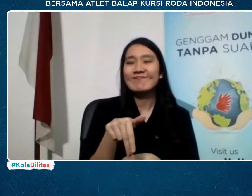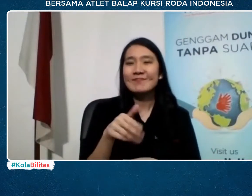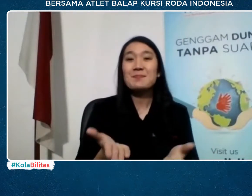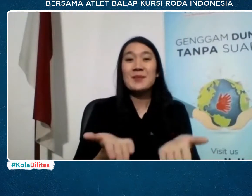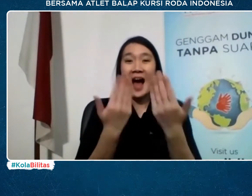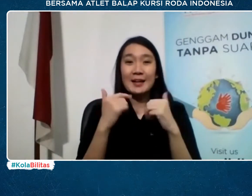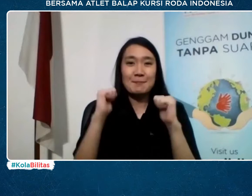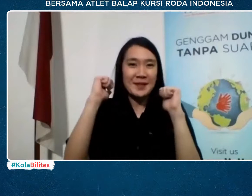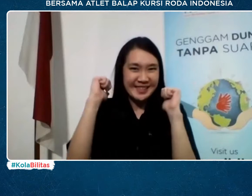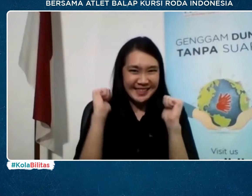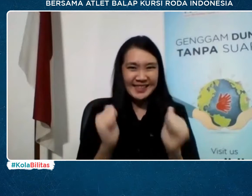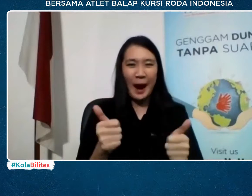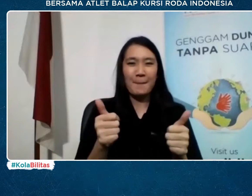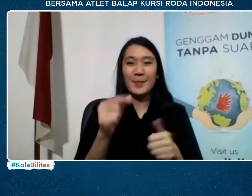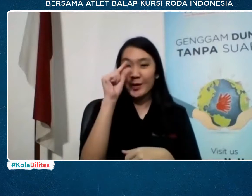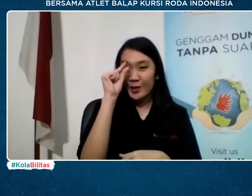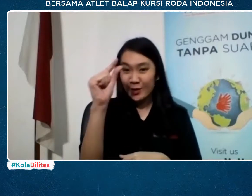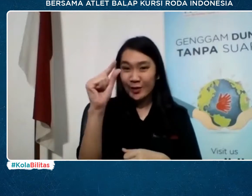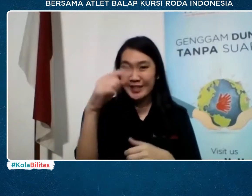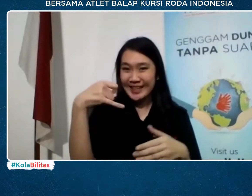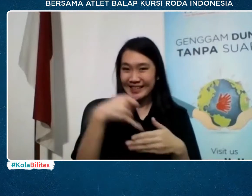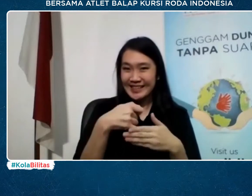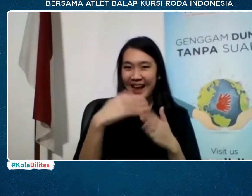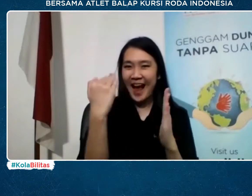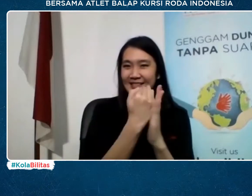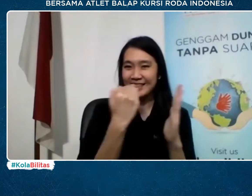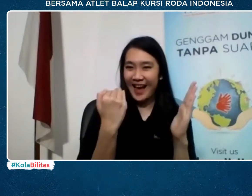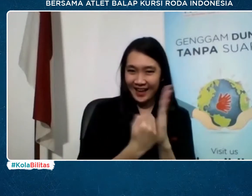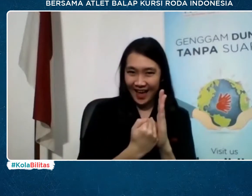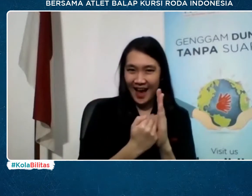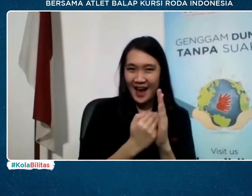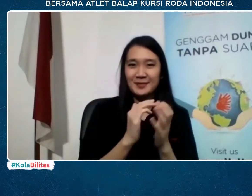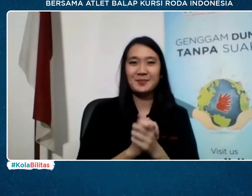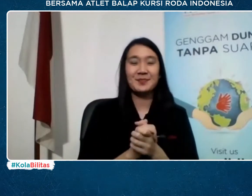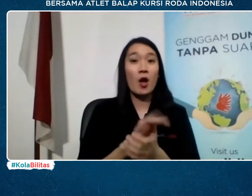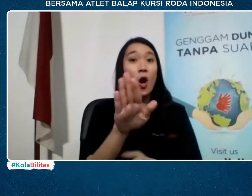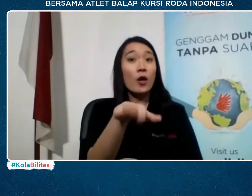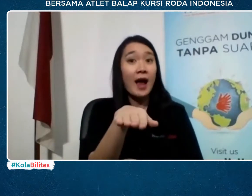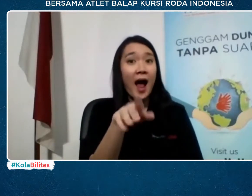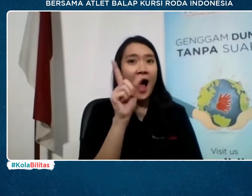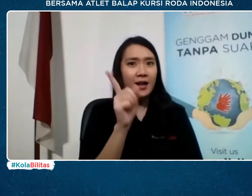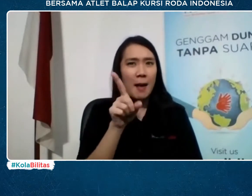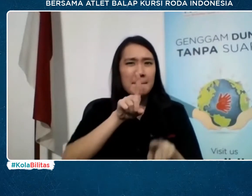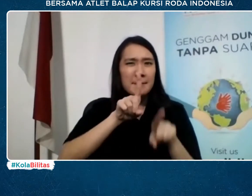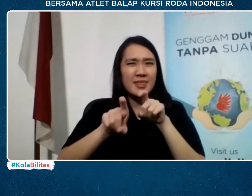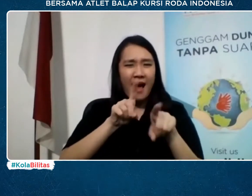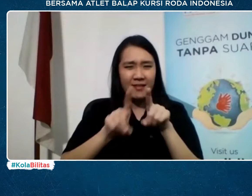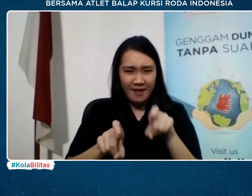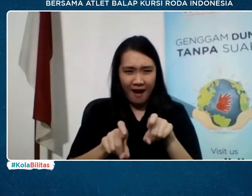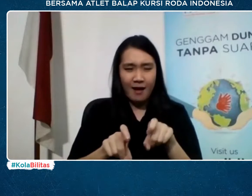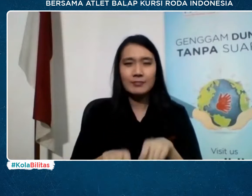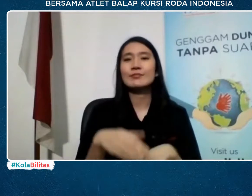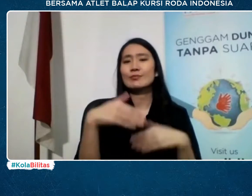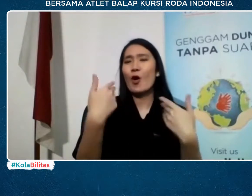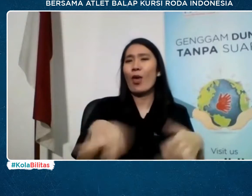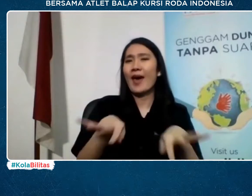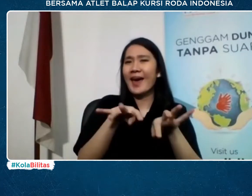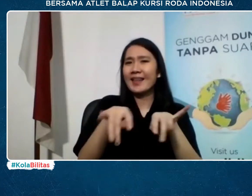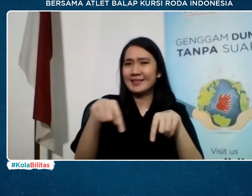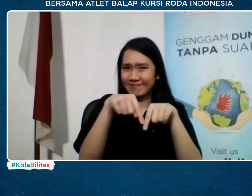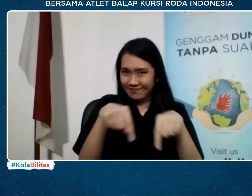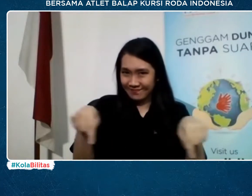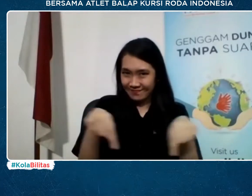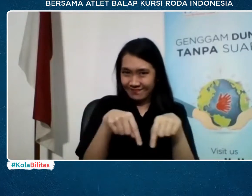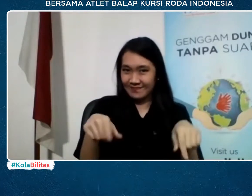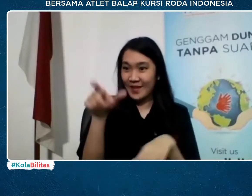Tunggu apa lagi? Mari kita bersiap-siap untuk menyimak acara ini. Kalau ada